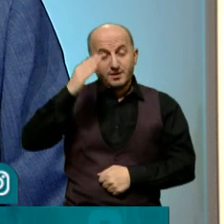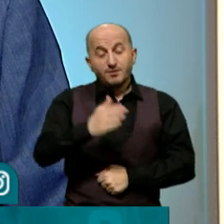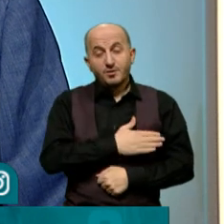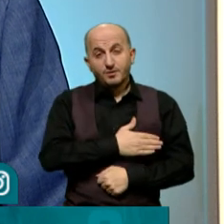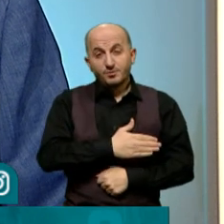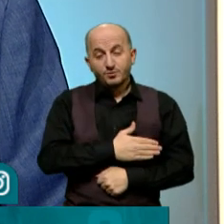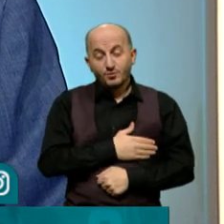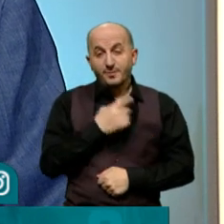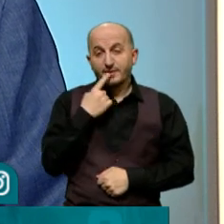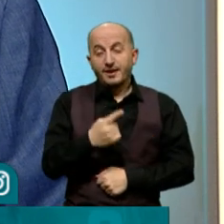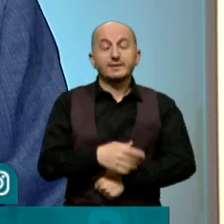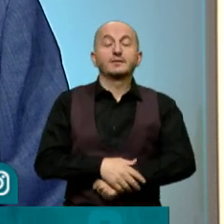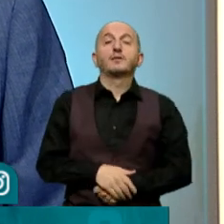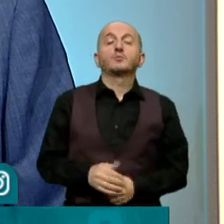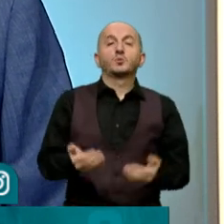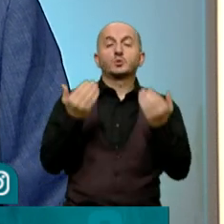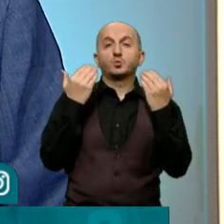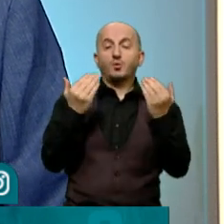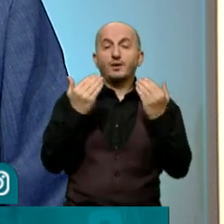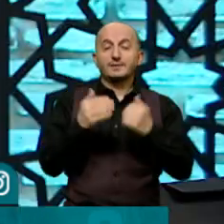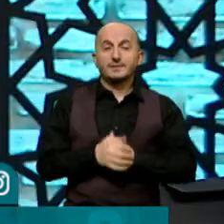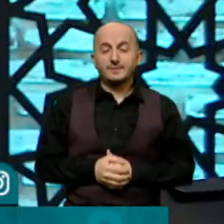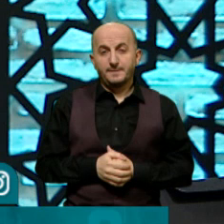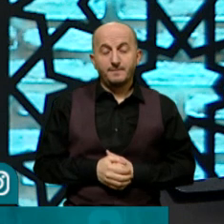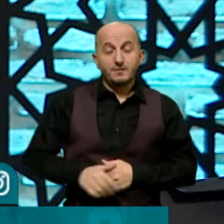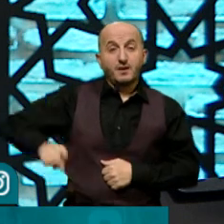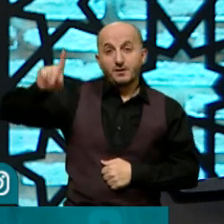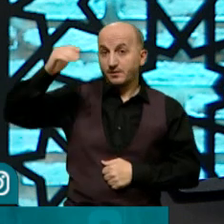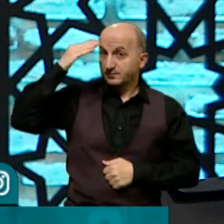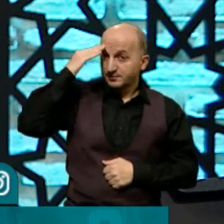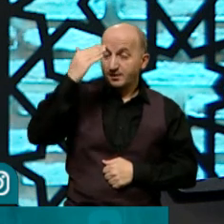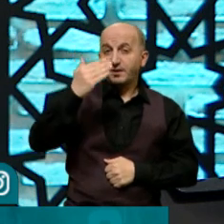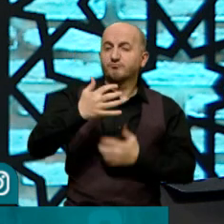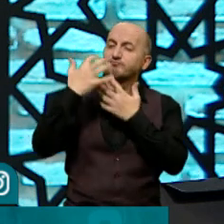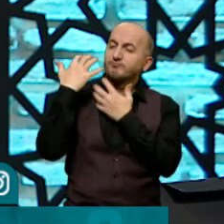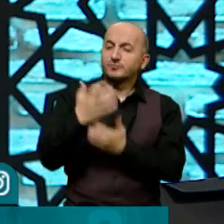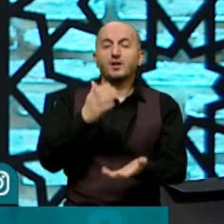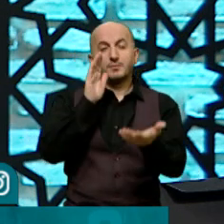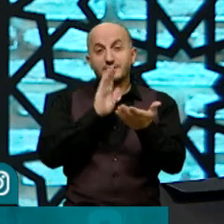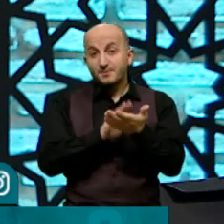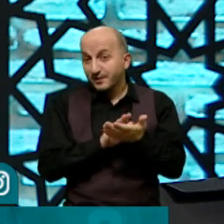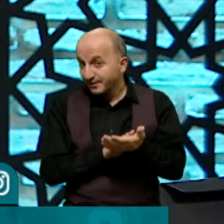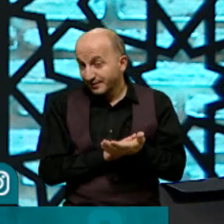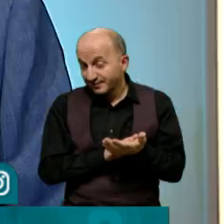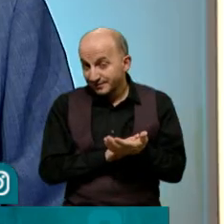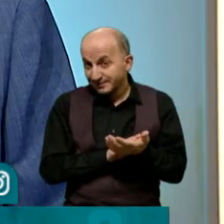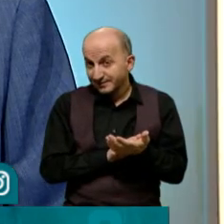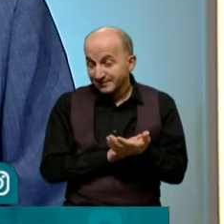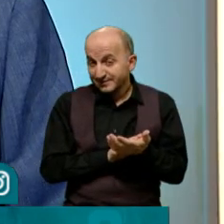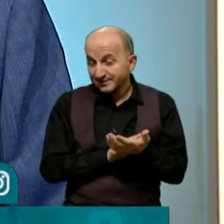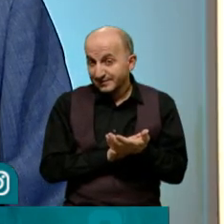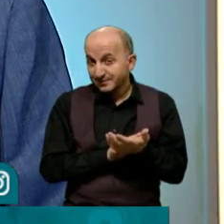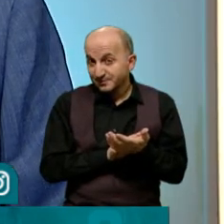Aleyküm der. Bu bir duadır aynı nedir zamanda. Nedir hocam manası? Allah'ın selamı, rahmeti, biraz daha